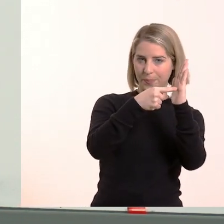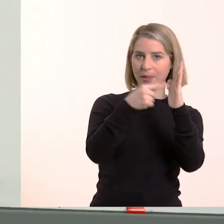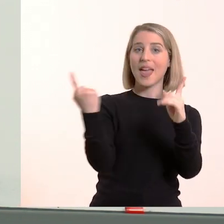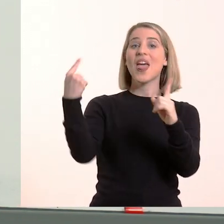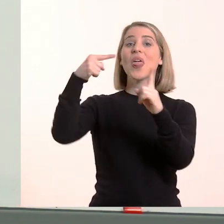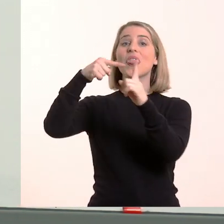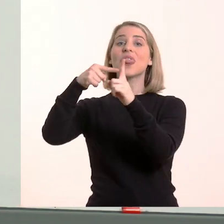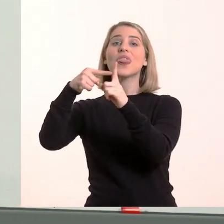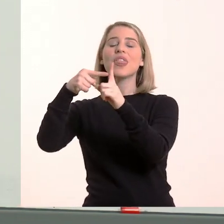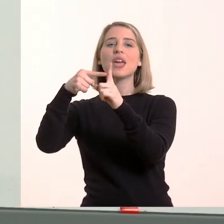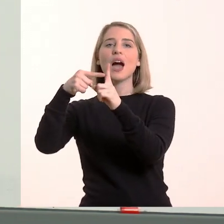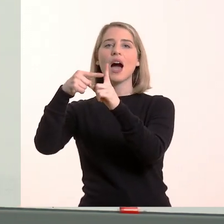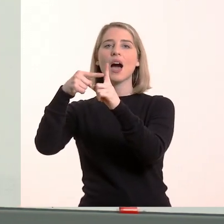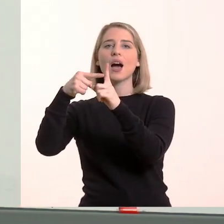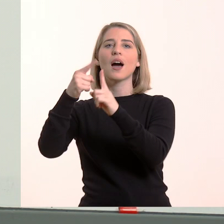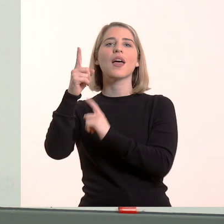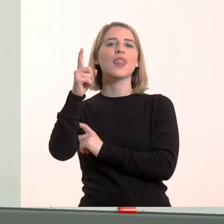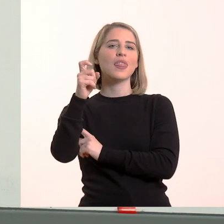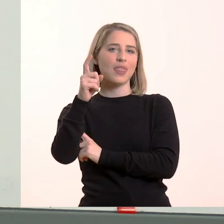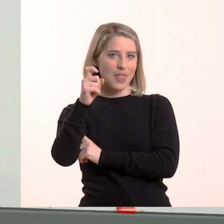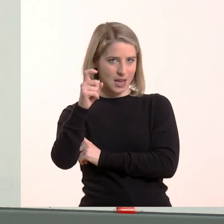δια 10.